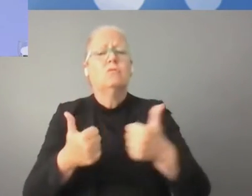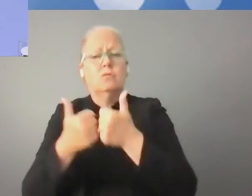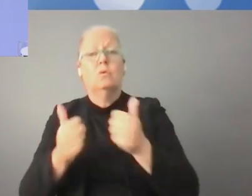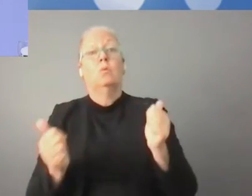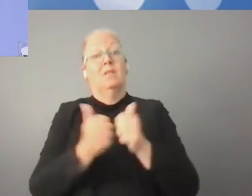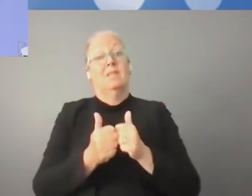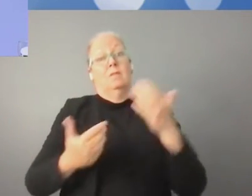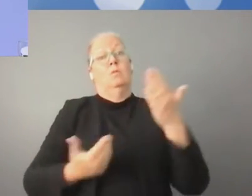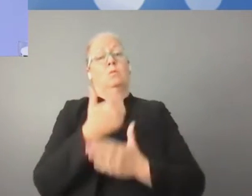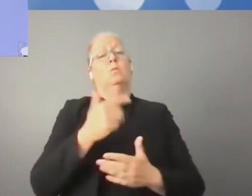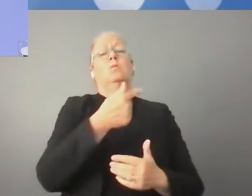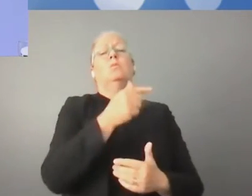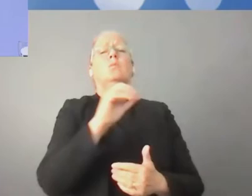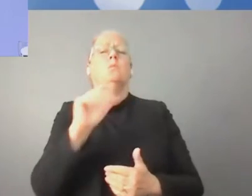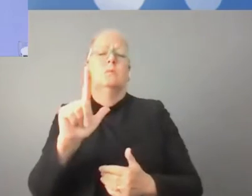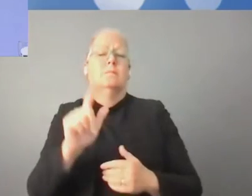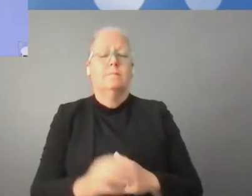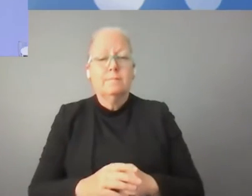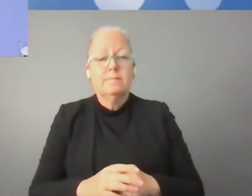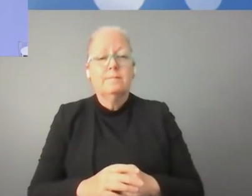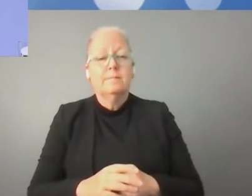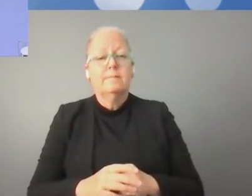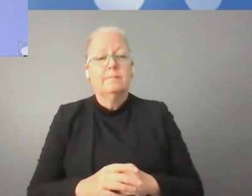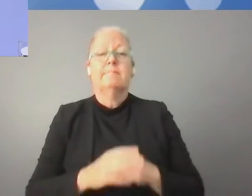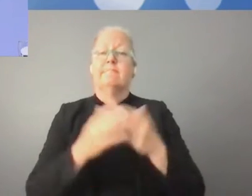и такие угрозы минимизировать.